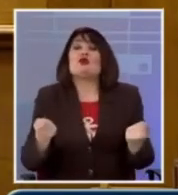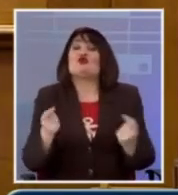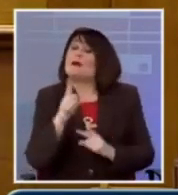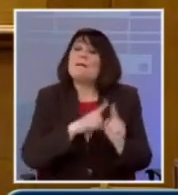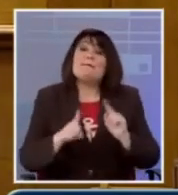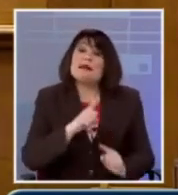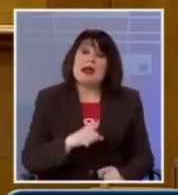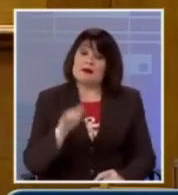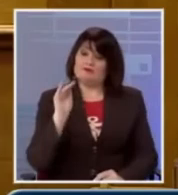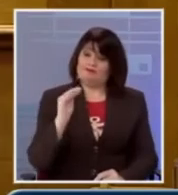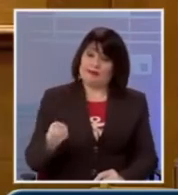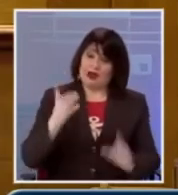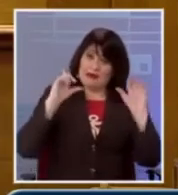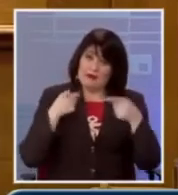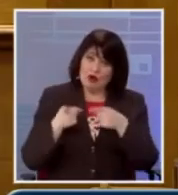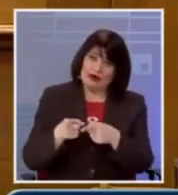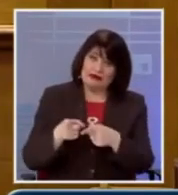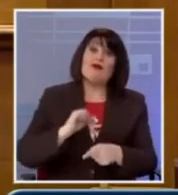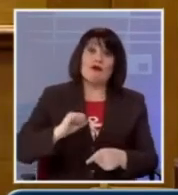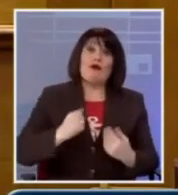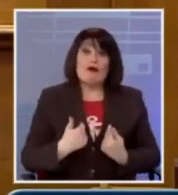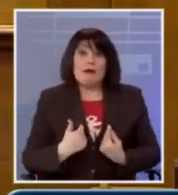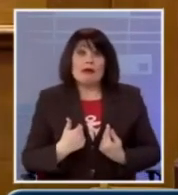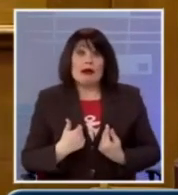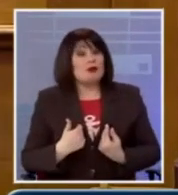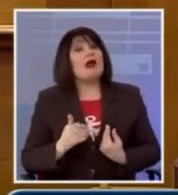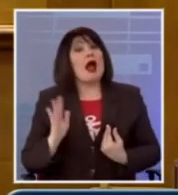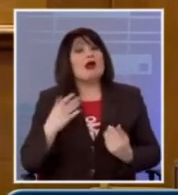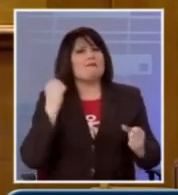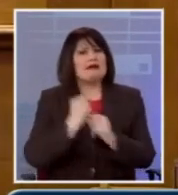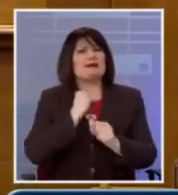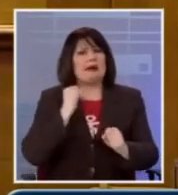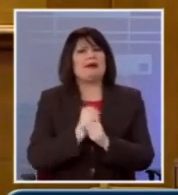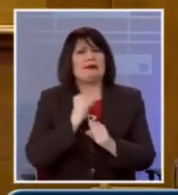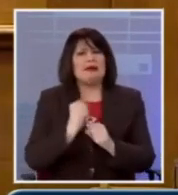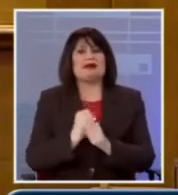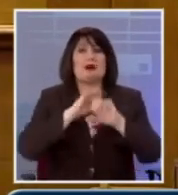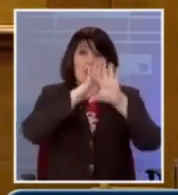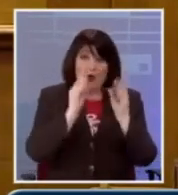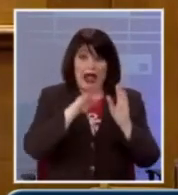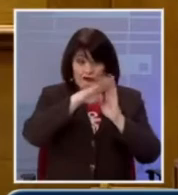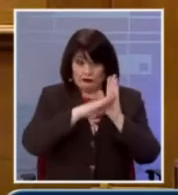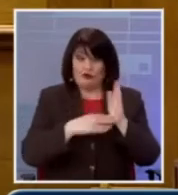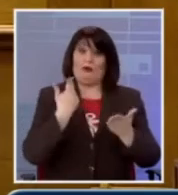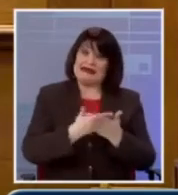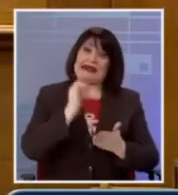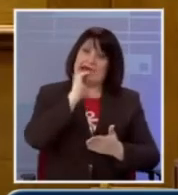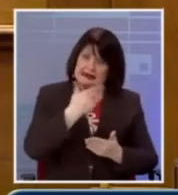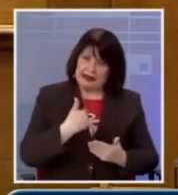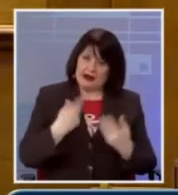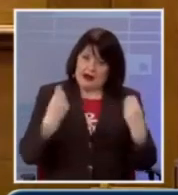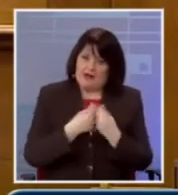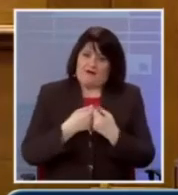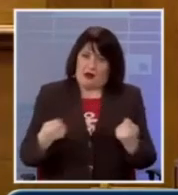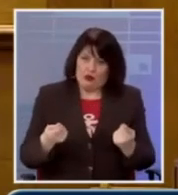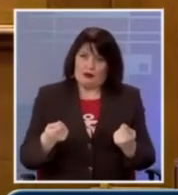Διότι, κύριοι της Νέας Δημοκρατίας, πάρα πολύ φοβάμαι ότι αν επιμένετε να εφαρμοστούν όλα τα προαπαιτούμενα, και ότι αυτή